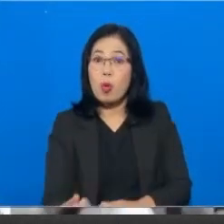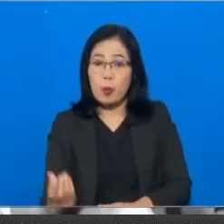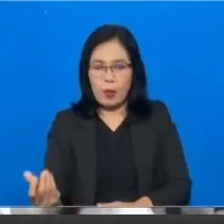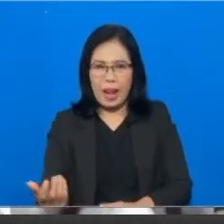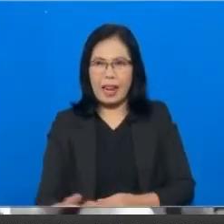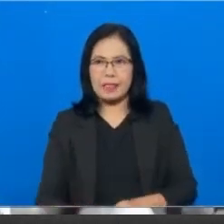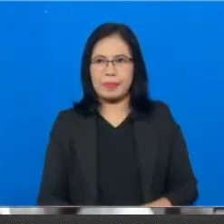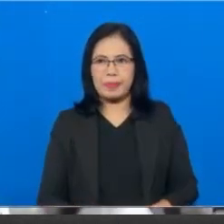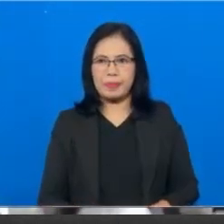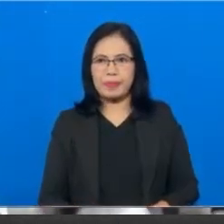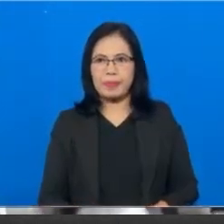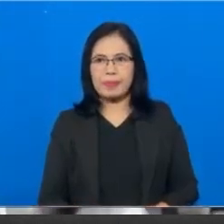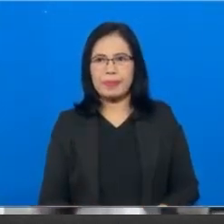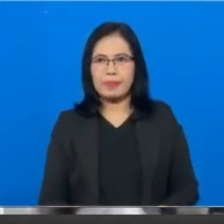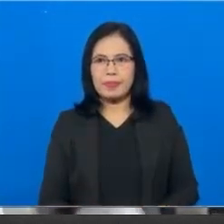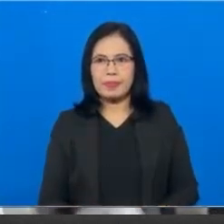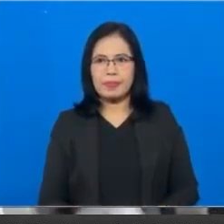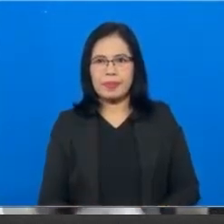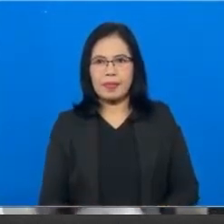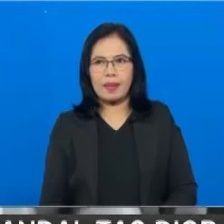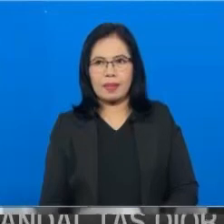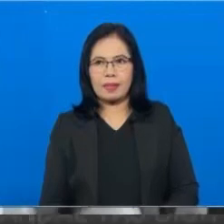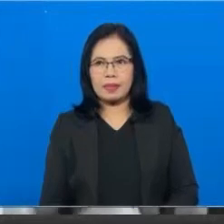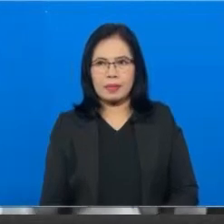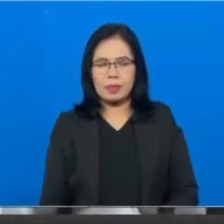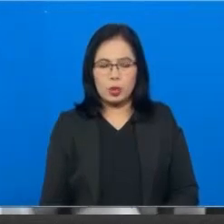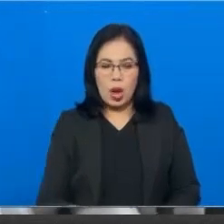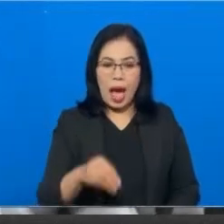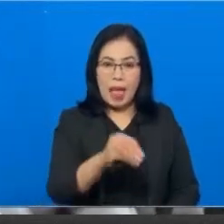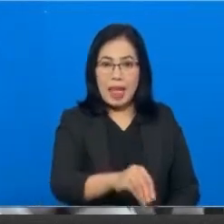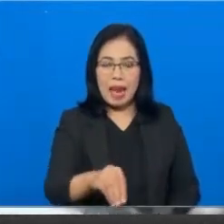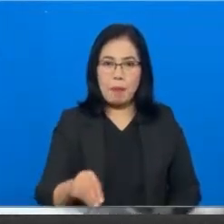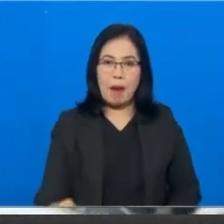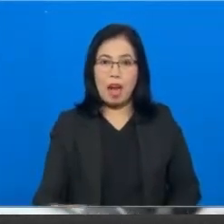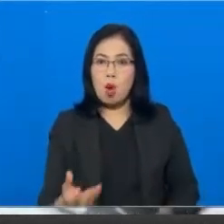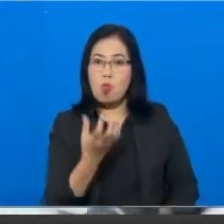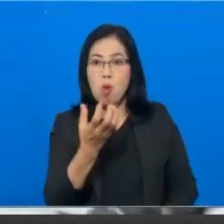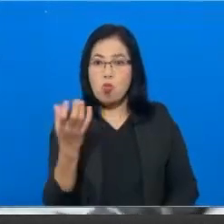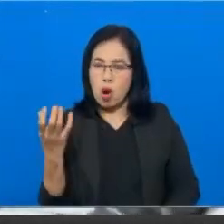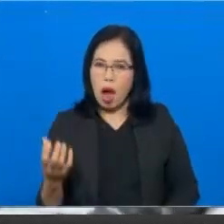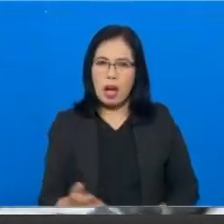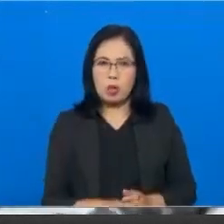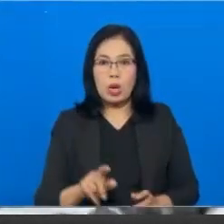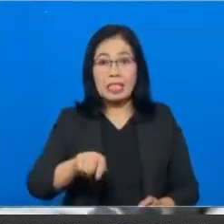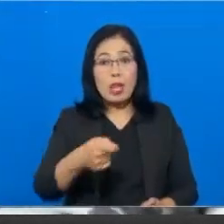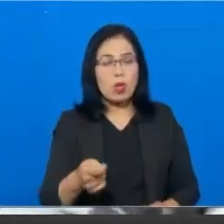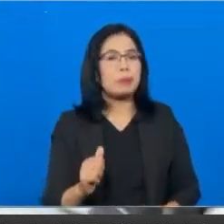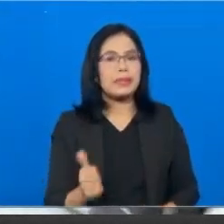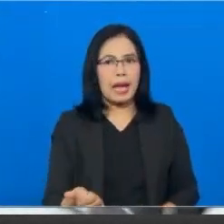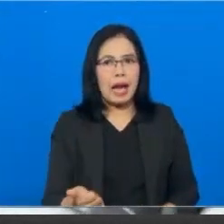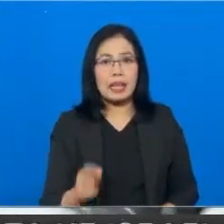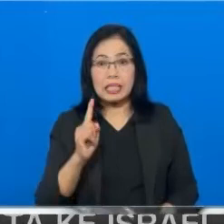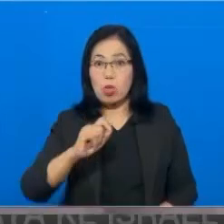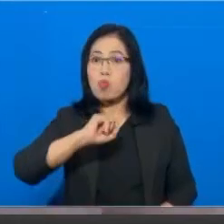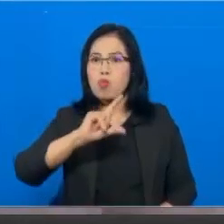saja, tanaman polo juga bisa, dan tanaman buah-buahan bisa, dan sayur bisa. Dalam 1 bulan, kelompok tani